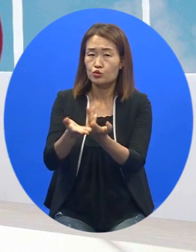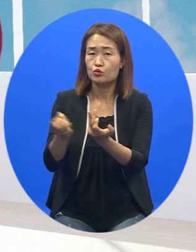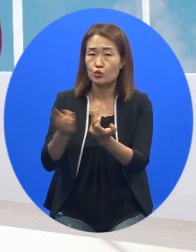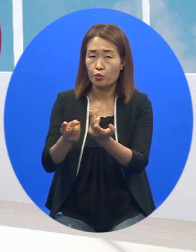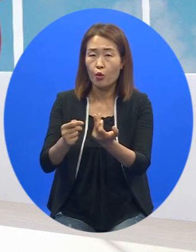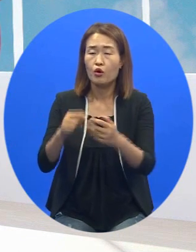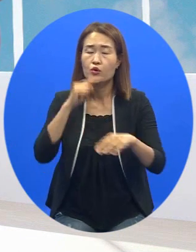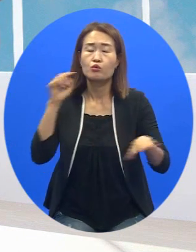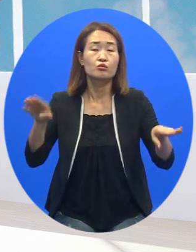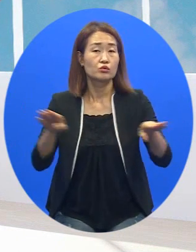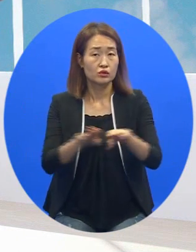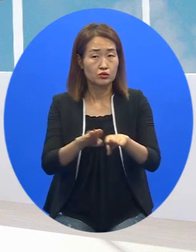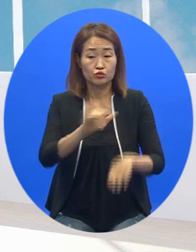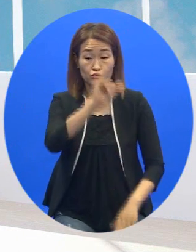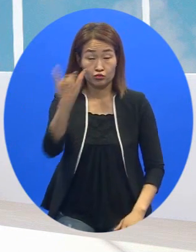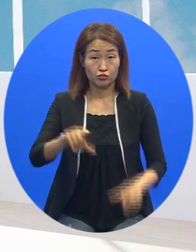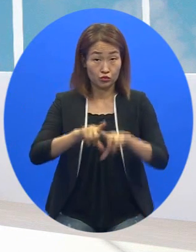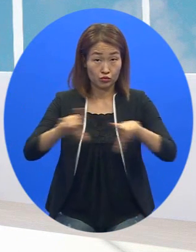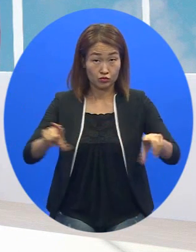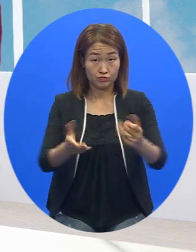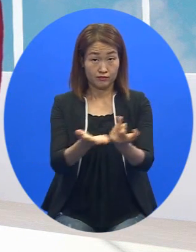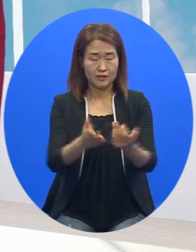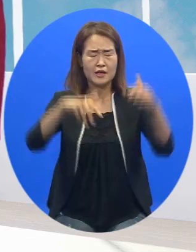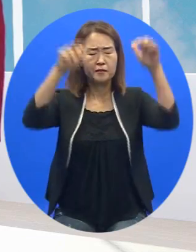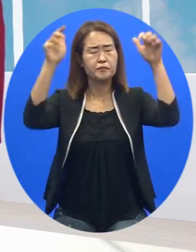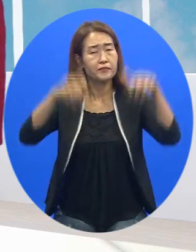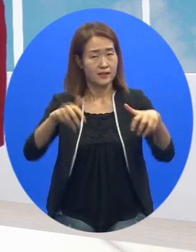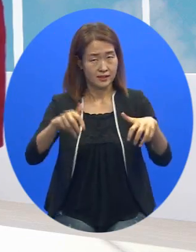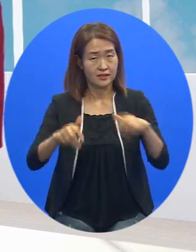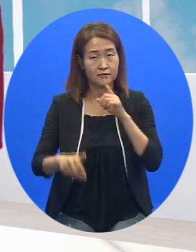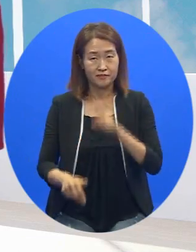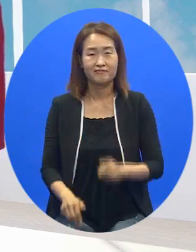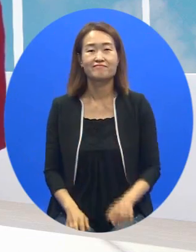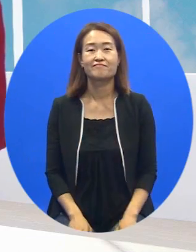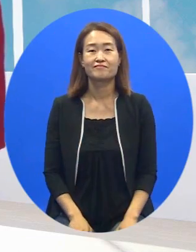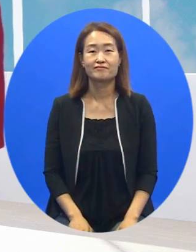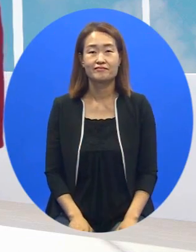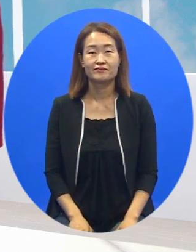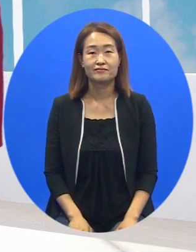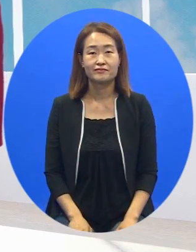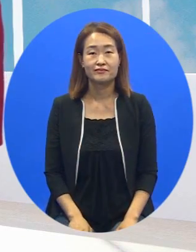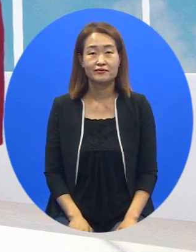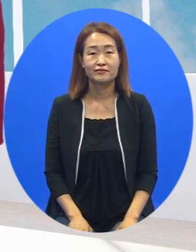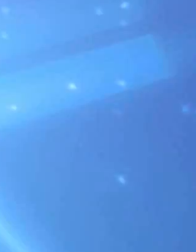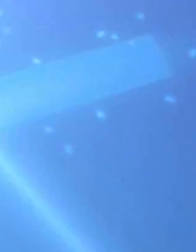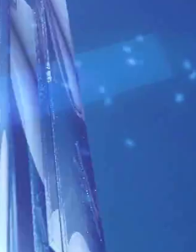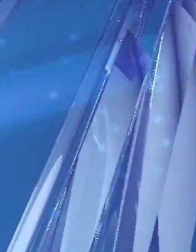휴일인 일요일에는 중부지방과 제주도에 비 예보가 있습니다. 대시였습니다. 네,